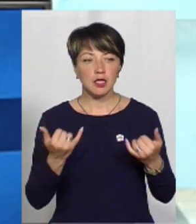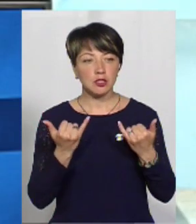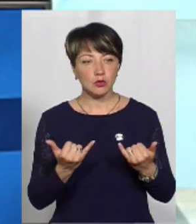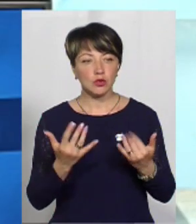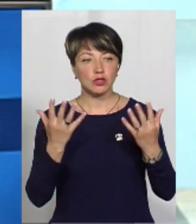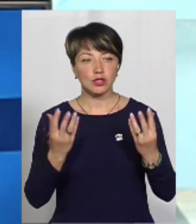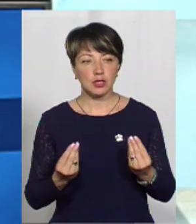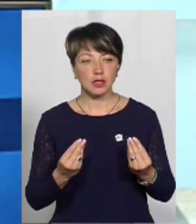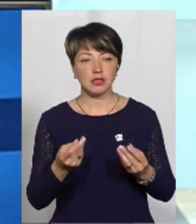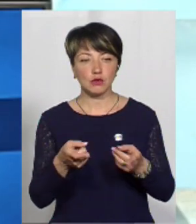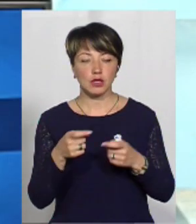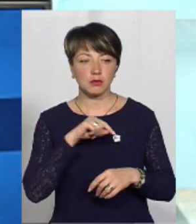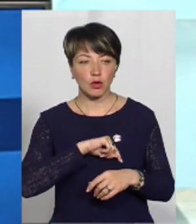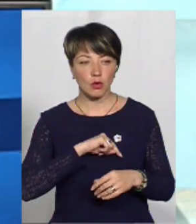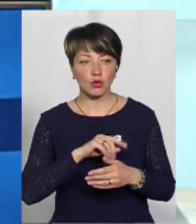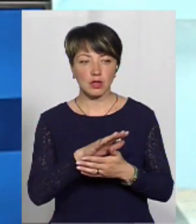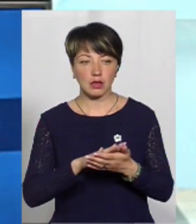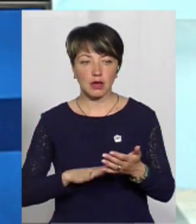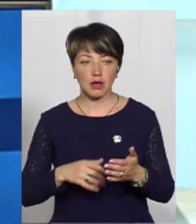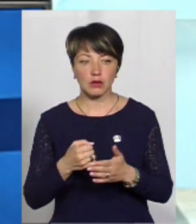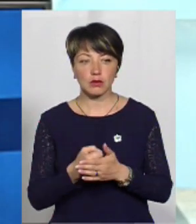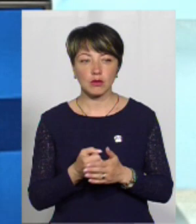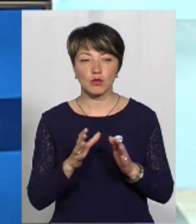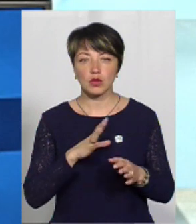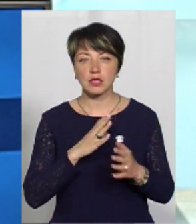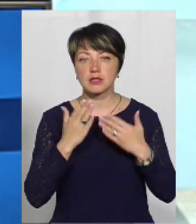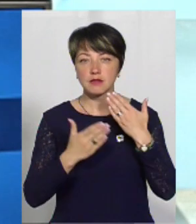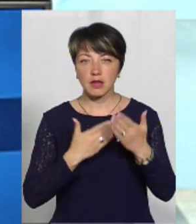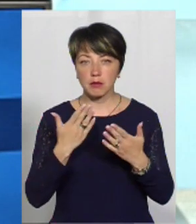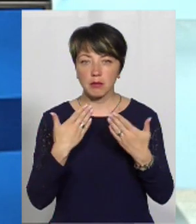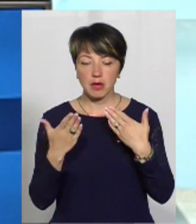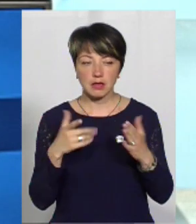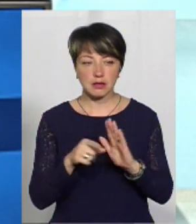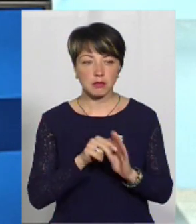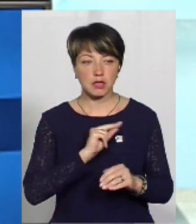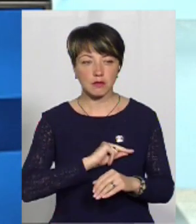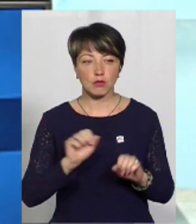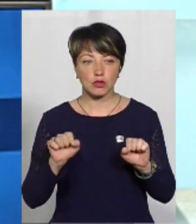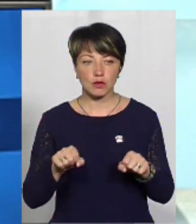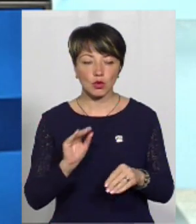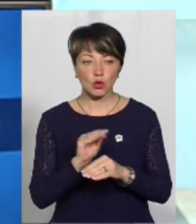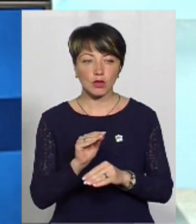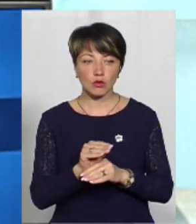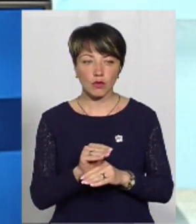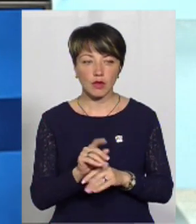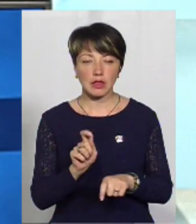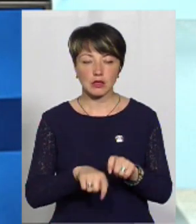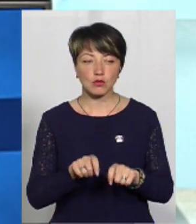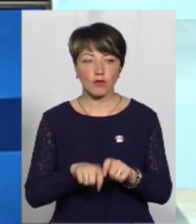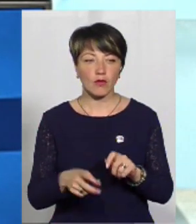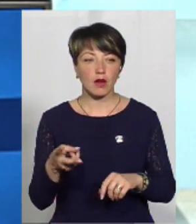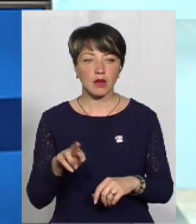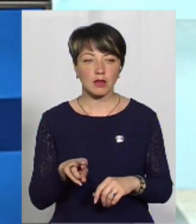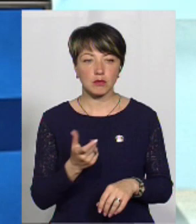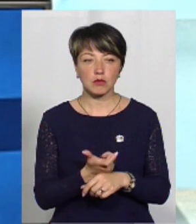сьогоднішній день будемо залучати і психологів, і так далі, до де були звернення, до бесіди з цим працівником і, можливо, додаткові якісь тестування вже